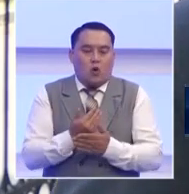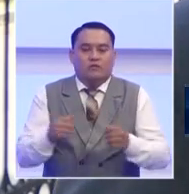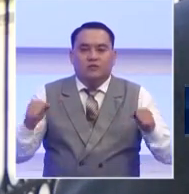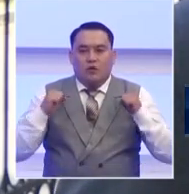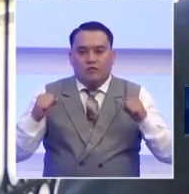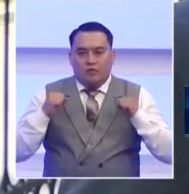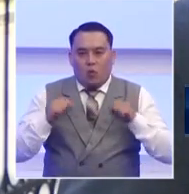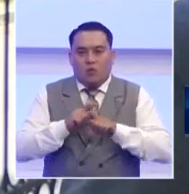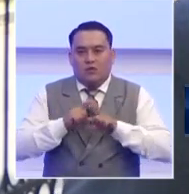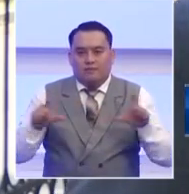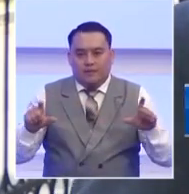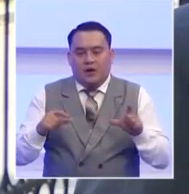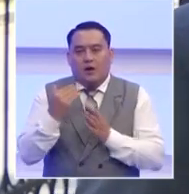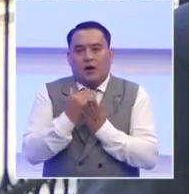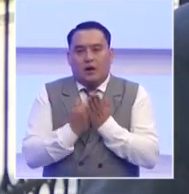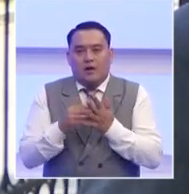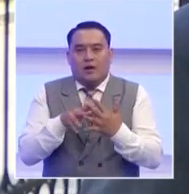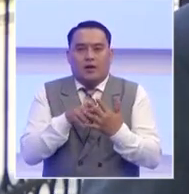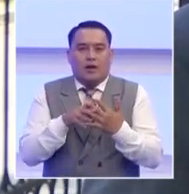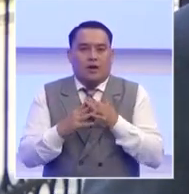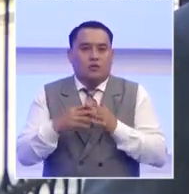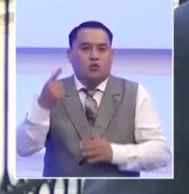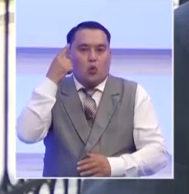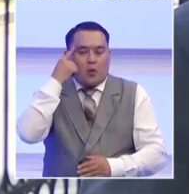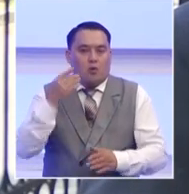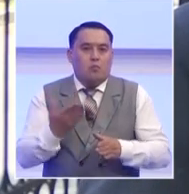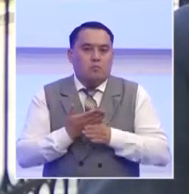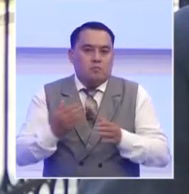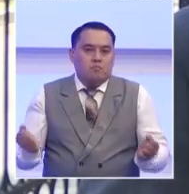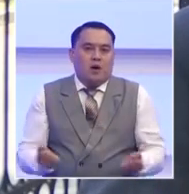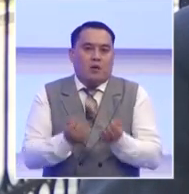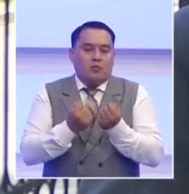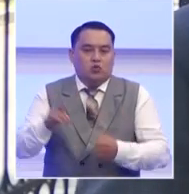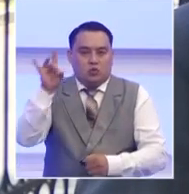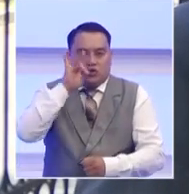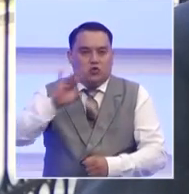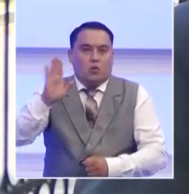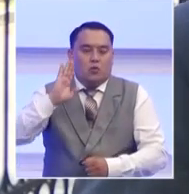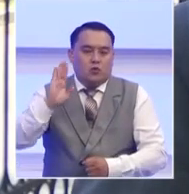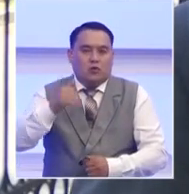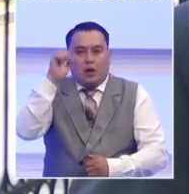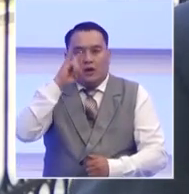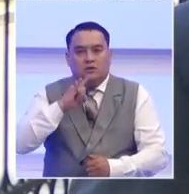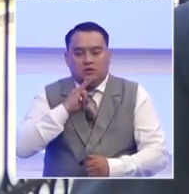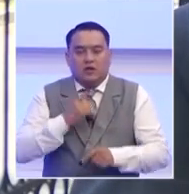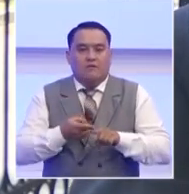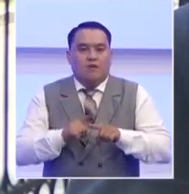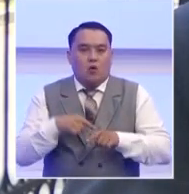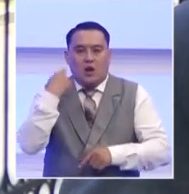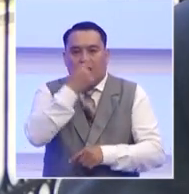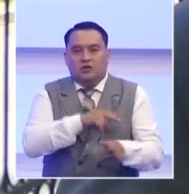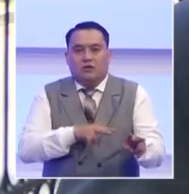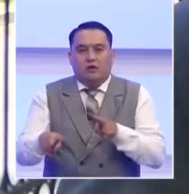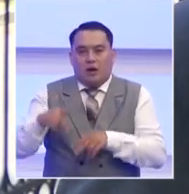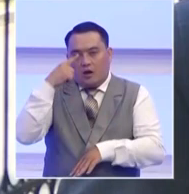4 из которых в рамках программы «Аул Ельбисыга». Думаю, это поможет взрастить немало будущих чемпионов. Каждый из объектов находится на личном